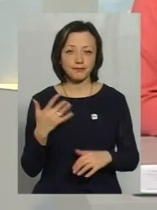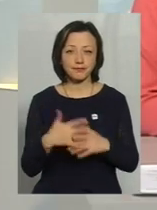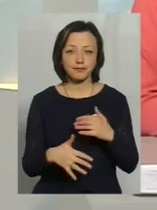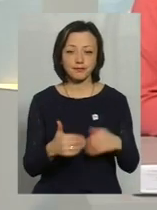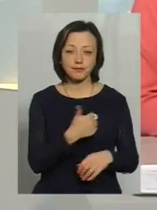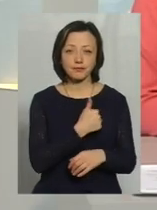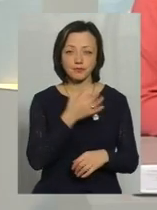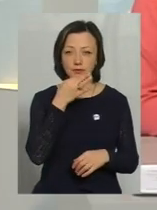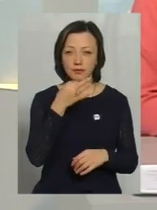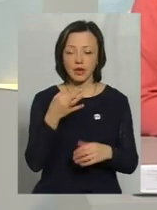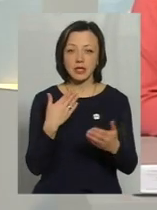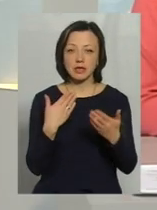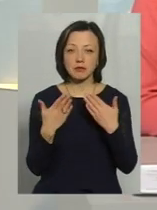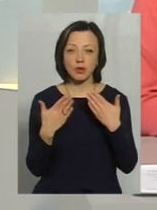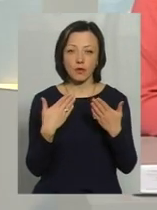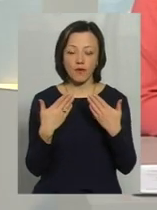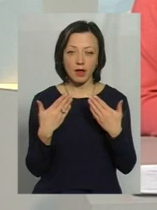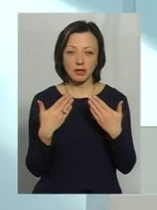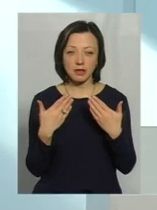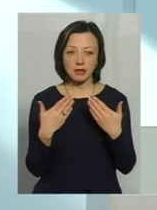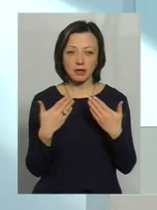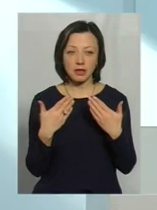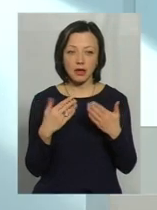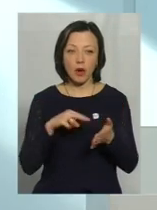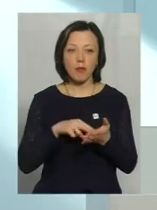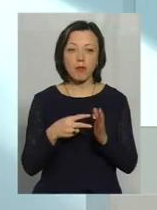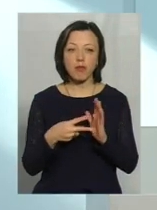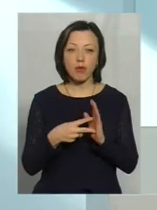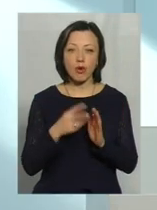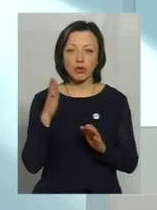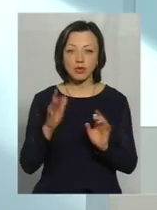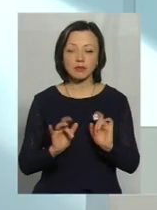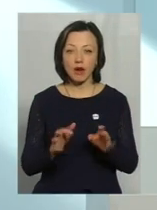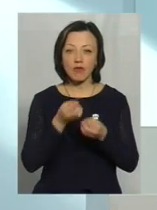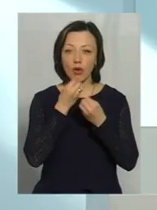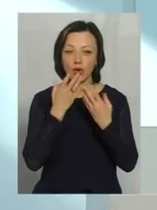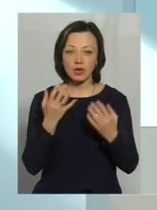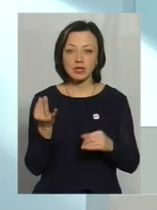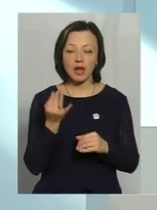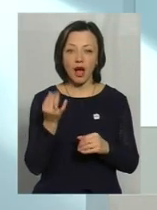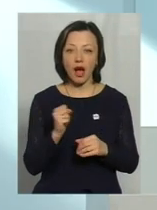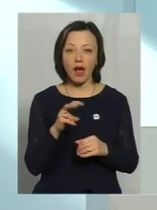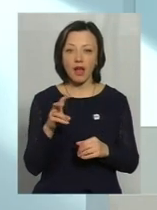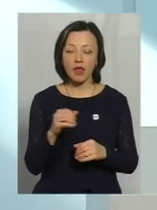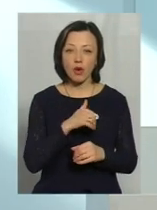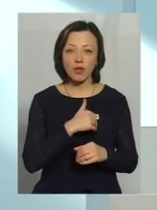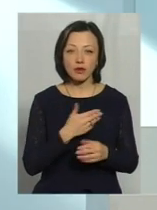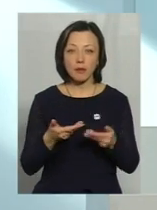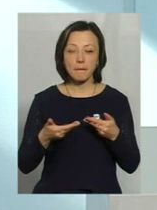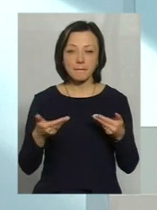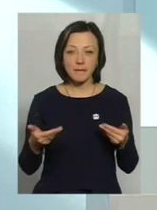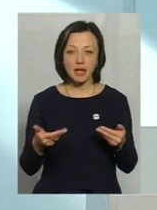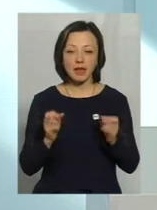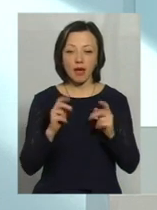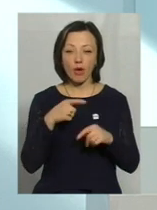би спілкуватися. Прогноз – це справа хороша, цікава, але я хотів би, щоб ми, отак як